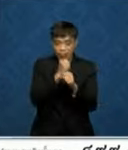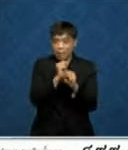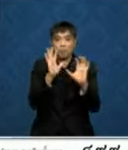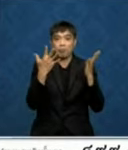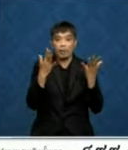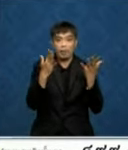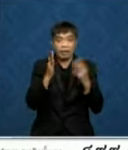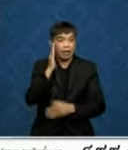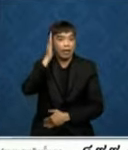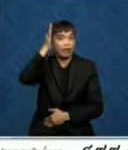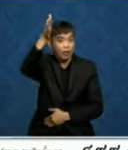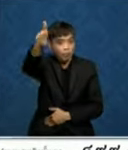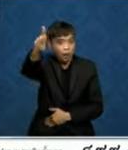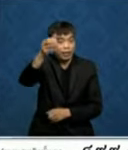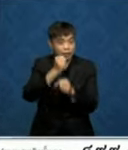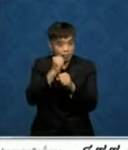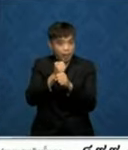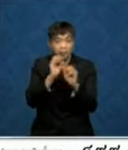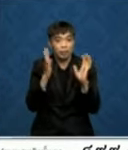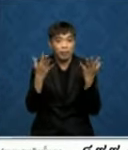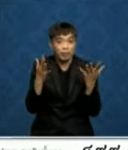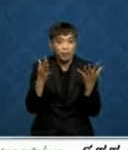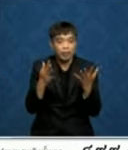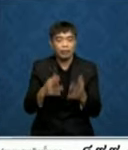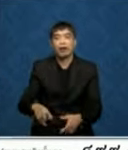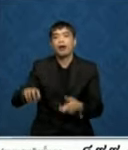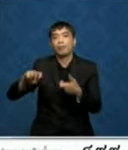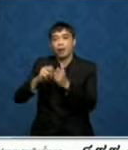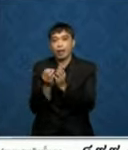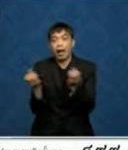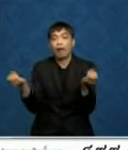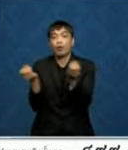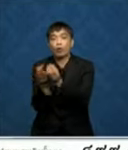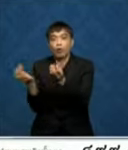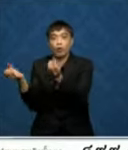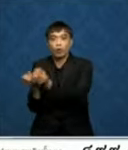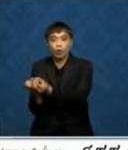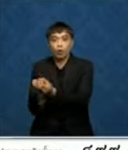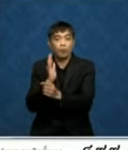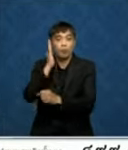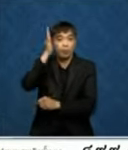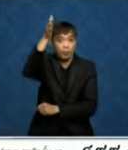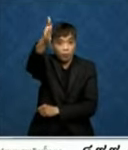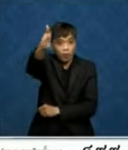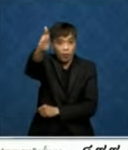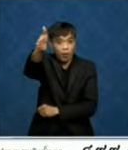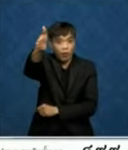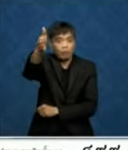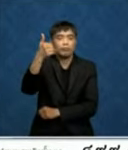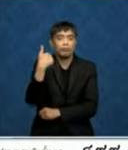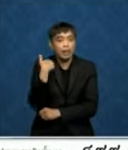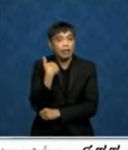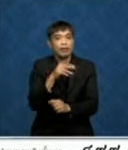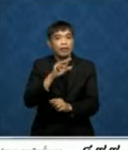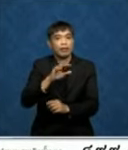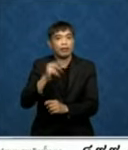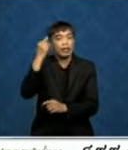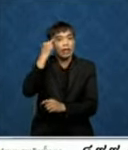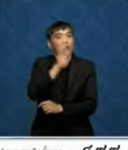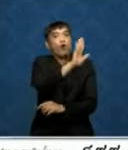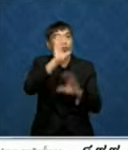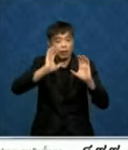และในอนาคตอันใกล้นี้จะทำให้เกิดวิกฤตการเงินการคลังในอนาคตหรือมิฉะนั้น